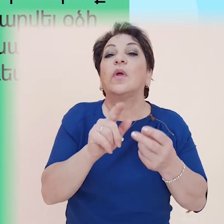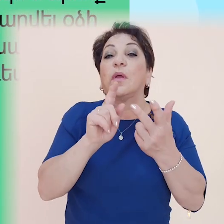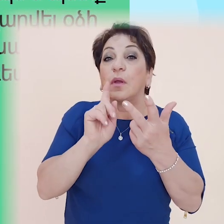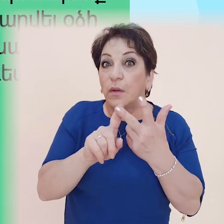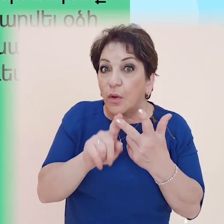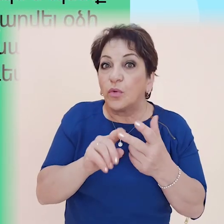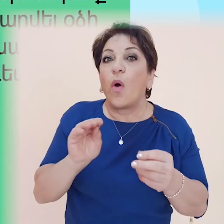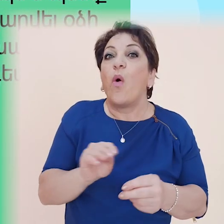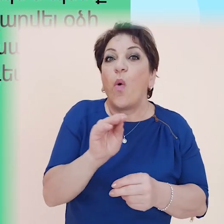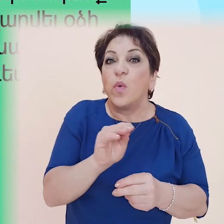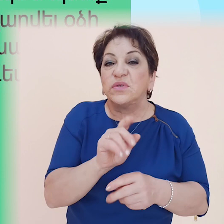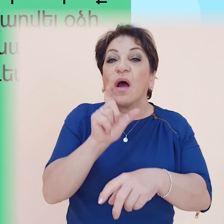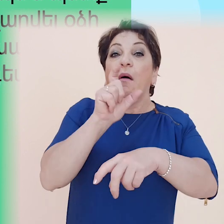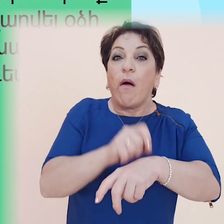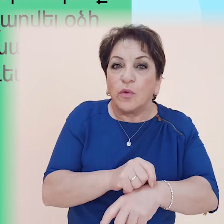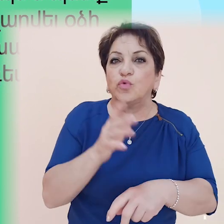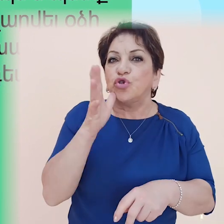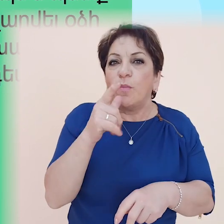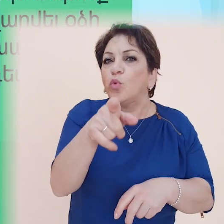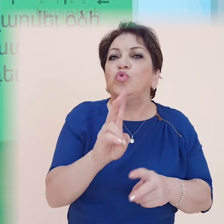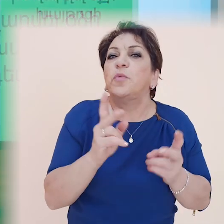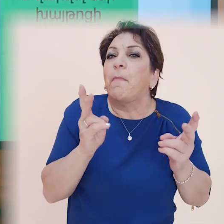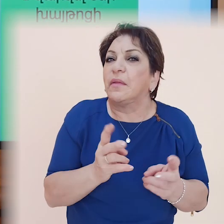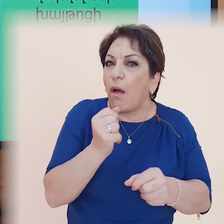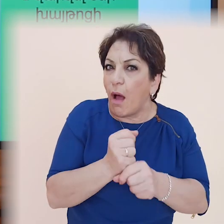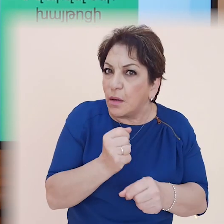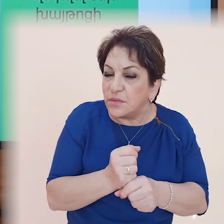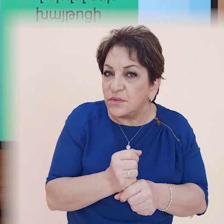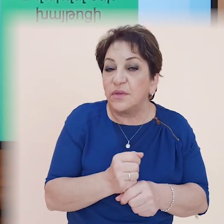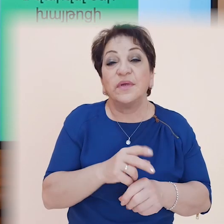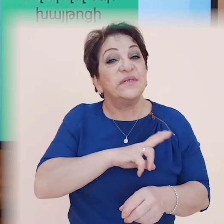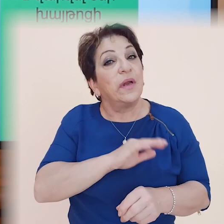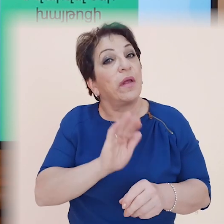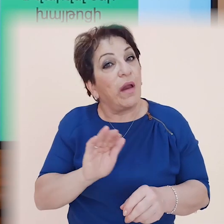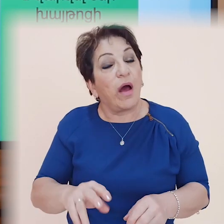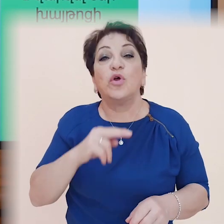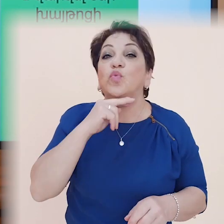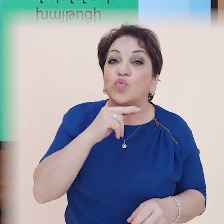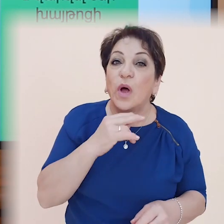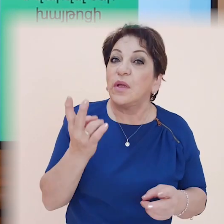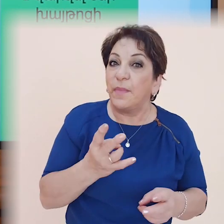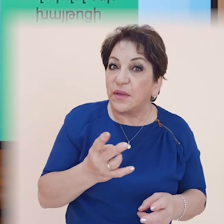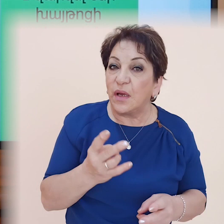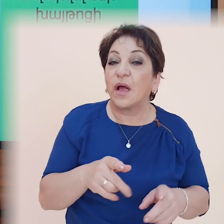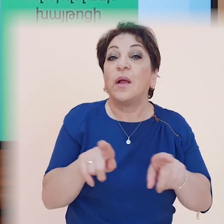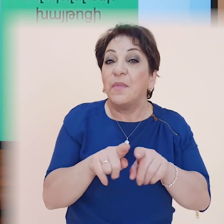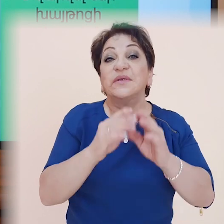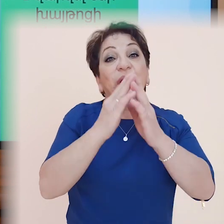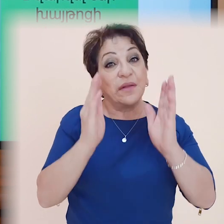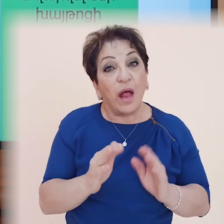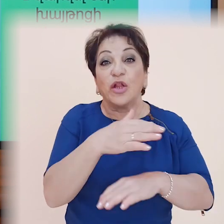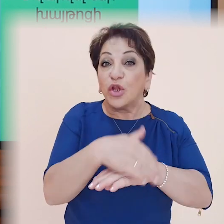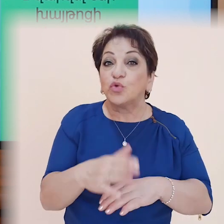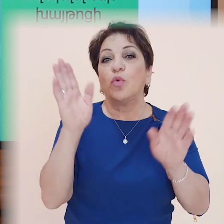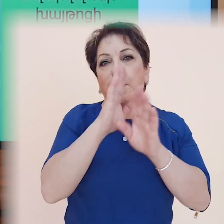պետք է վարվել ոցի խայթոցի դեպքում։ Դե ինչ սիրելի երեխաներ, ուշադիր եղեք ինչպես տանը, այնպես էլ